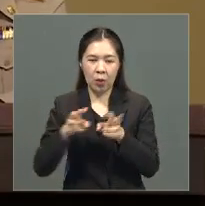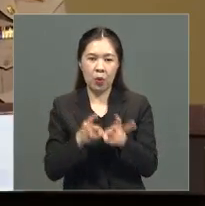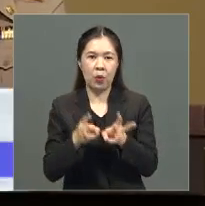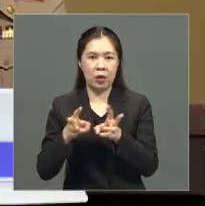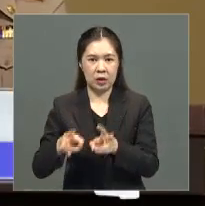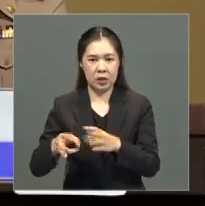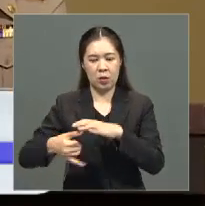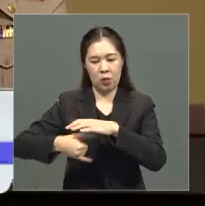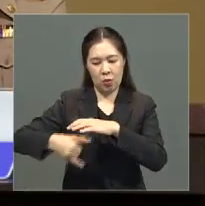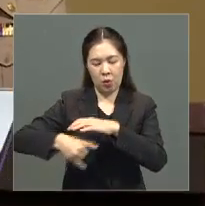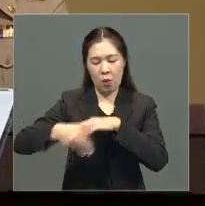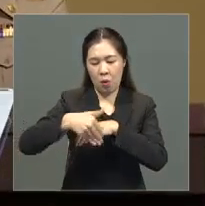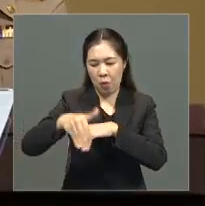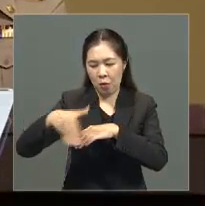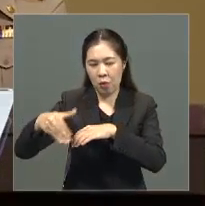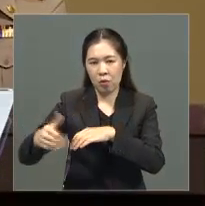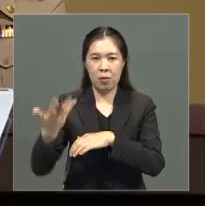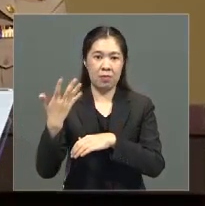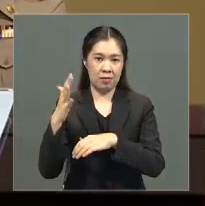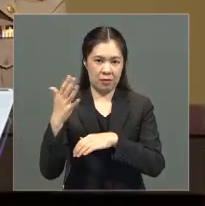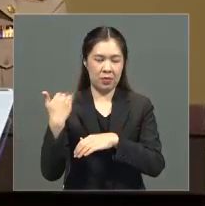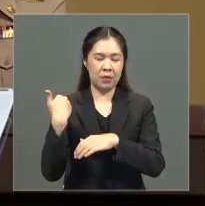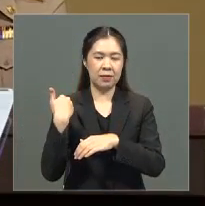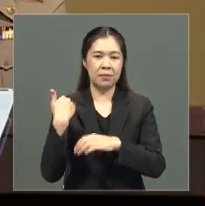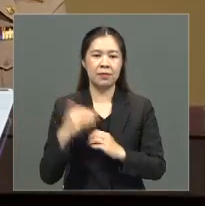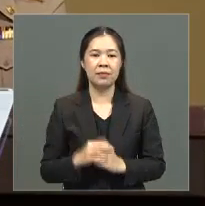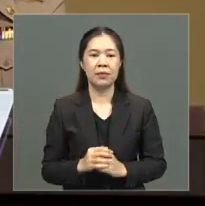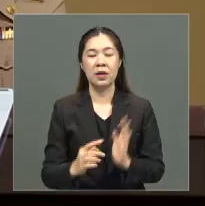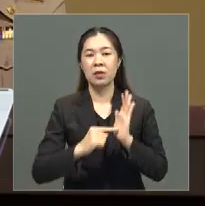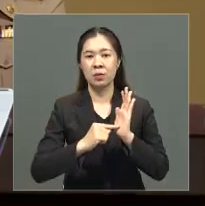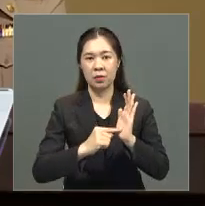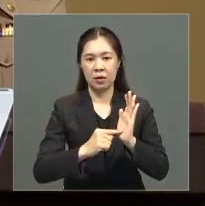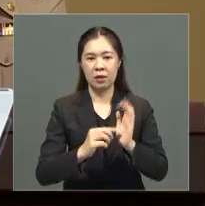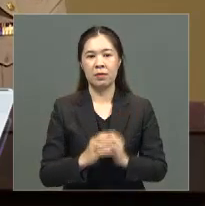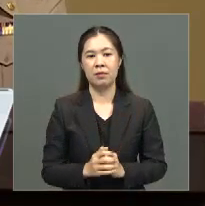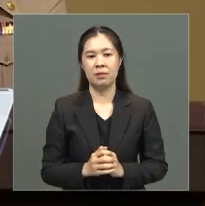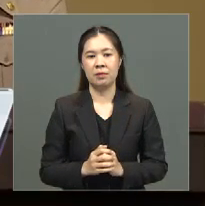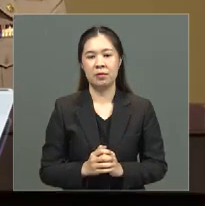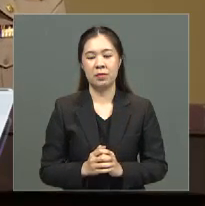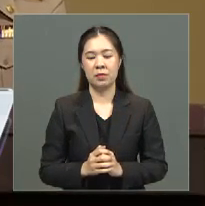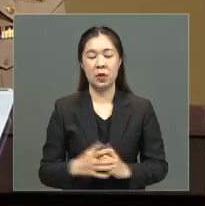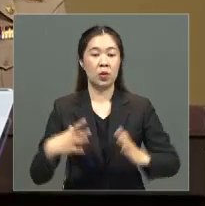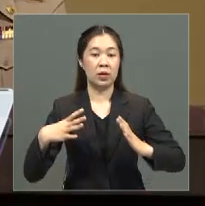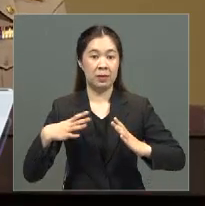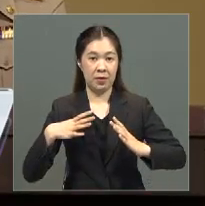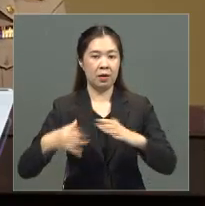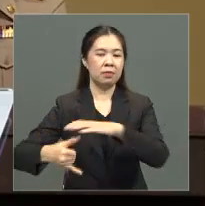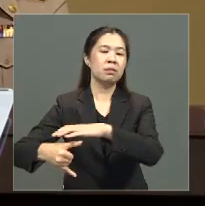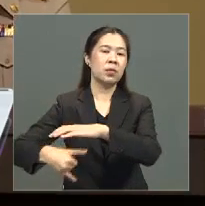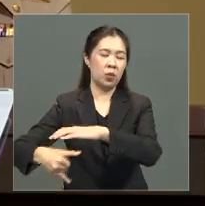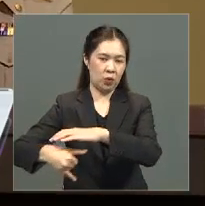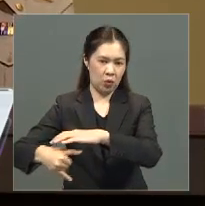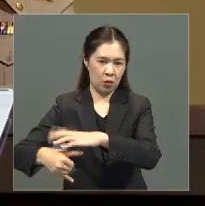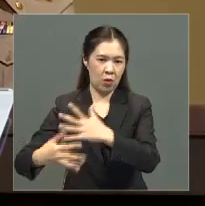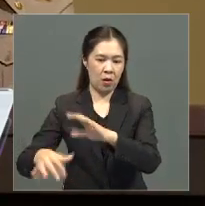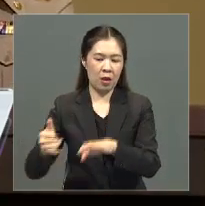ไม่ได้ออกนอกพื้นที่อย่างแน่นอนในเรื่องของการที่ว่าอย่างเช่นนะฮะอยู่ในที่พำนักเท่านั้นเองแล้วก็จากตรงนั้นก็มา